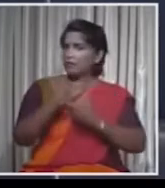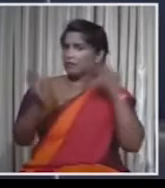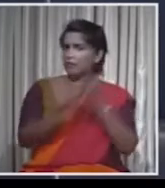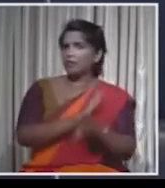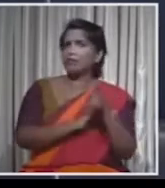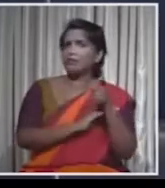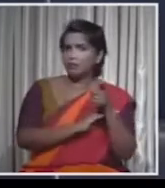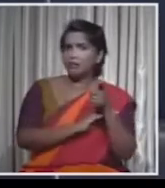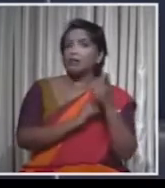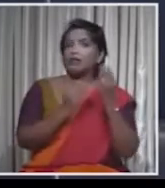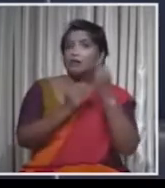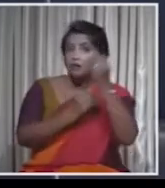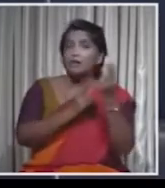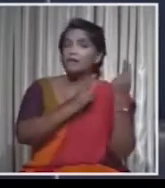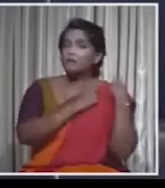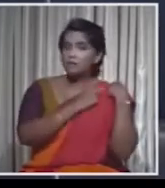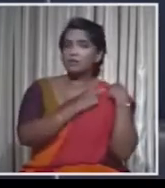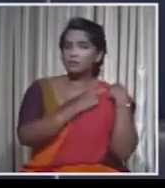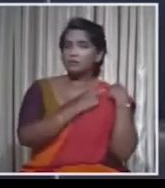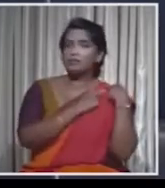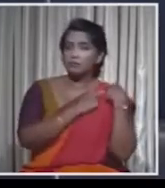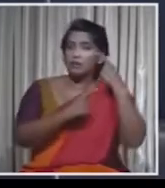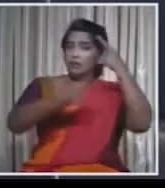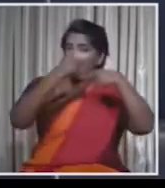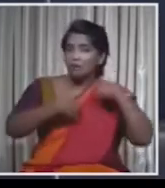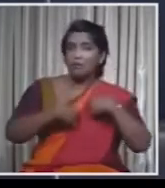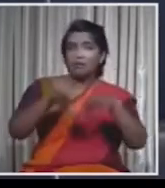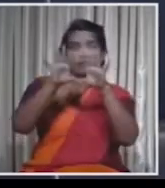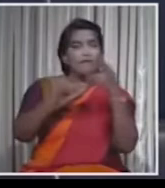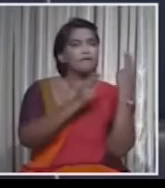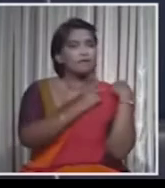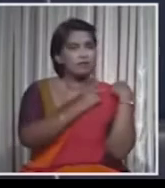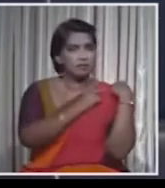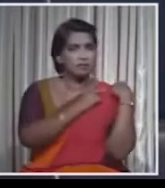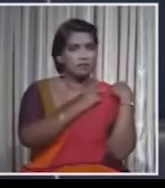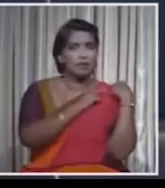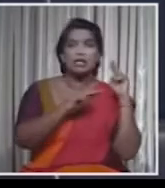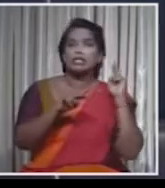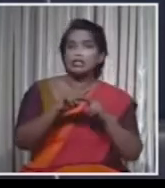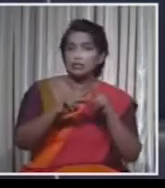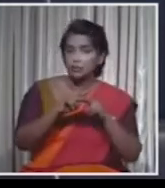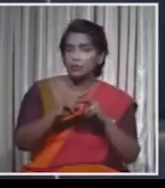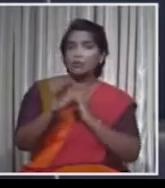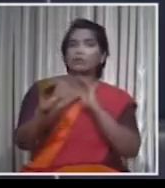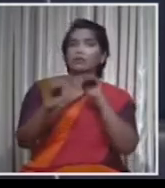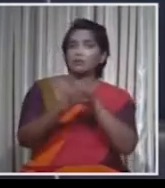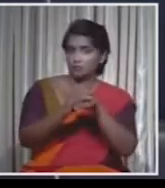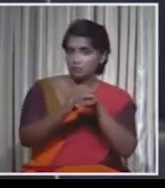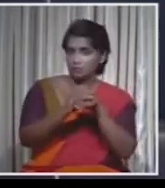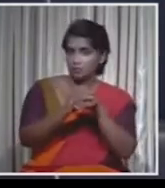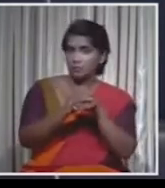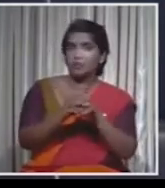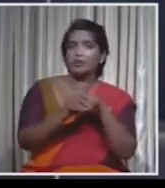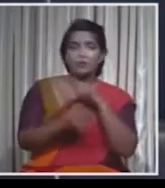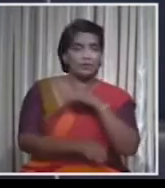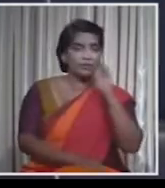මේ මේ මේක දෙන එක යුතුයකමක්. මේ කරුණු කියන එක යුතුයකමක්. අපි සිකුරාදා සහභාගි වෙනවා නම් මේ